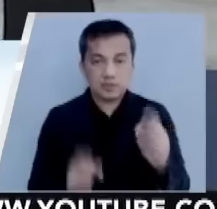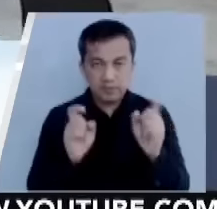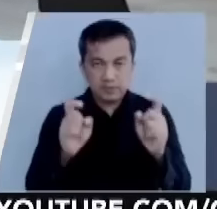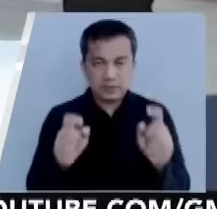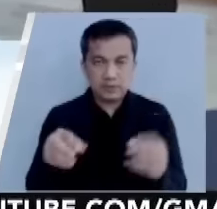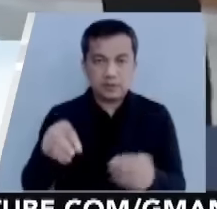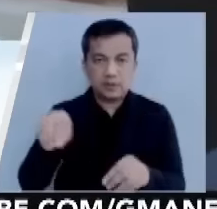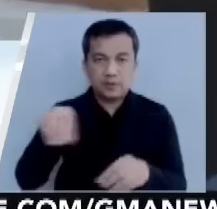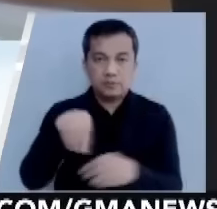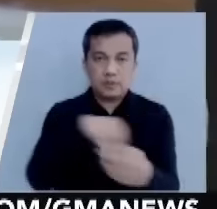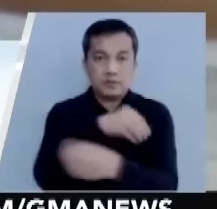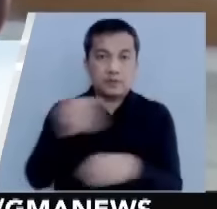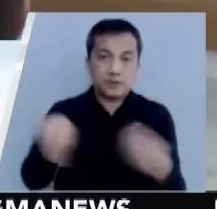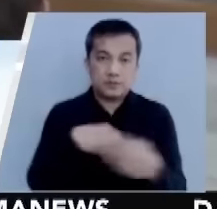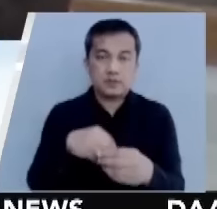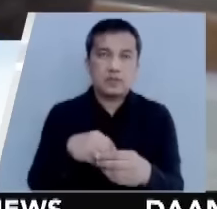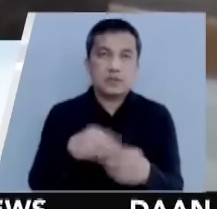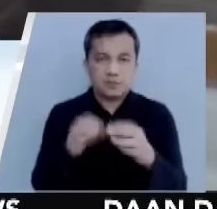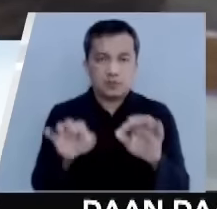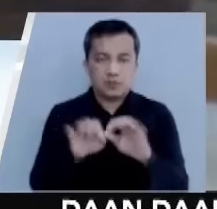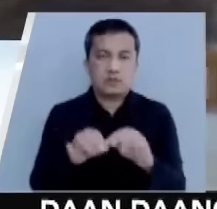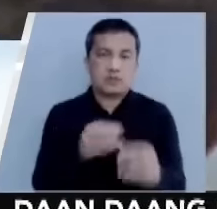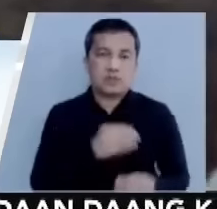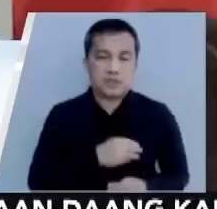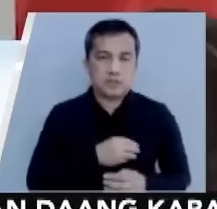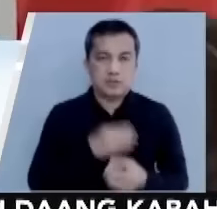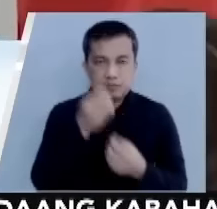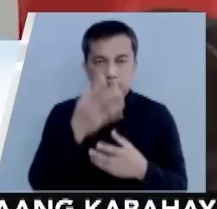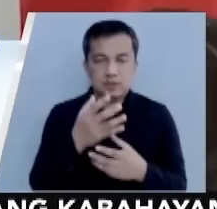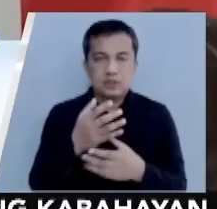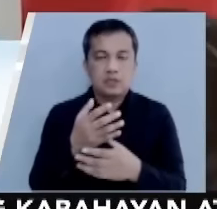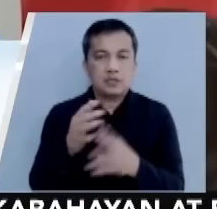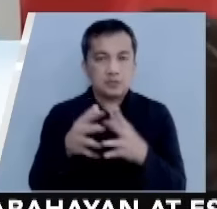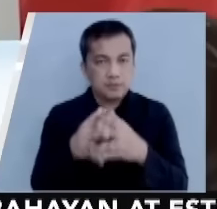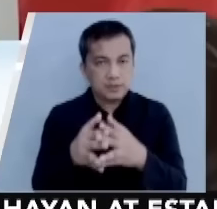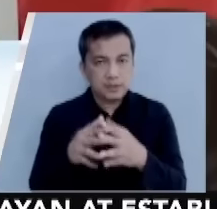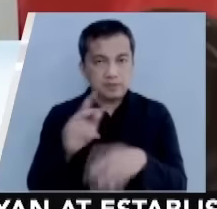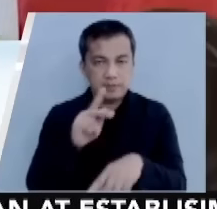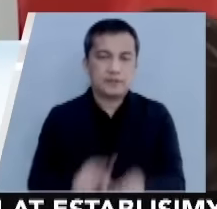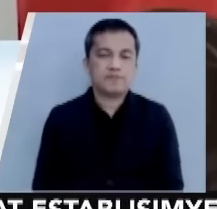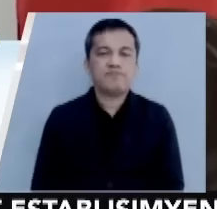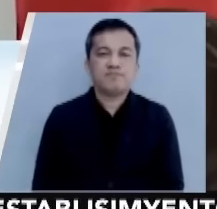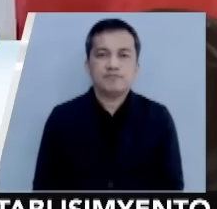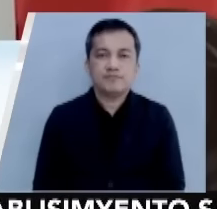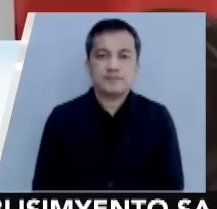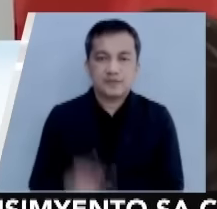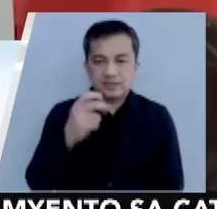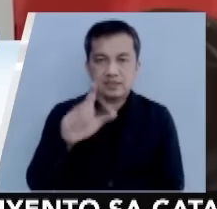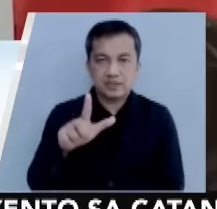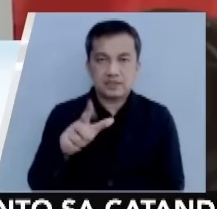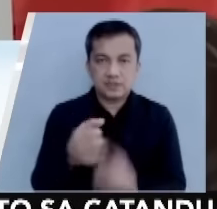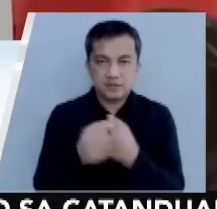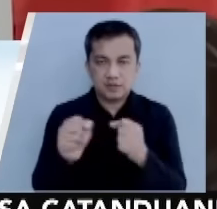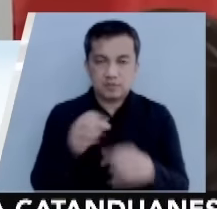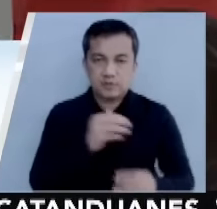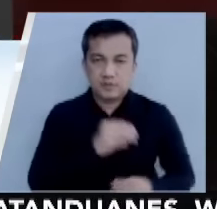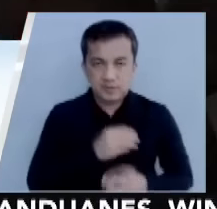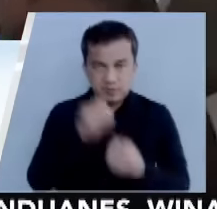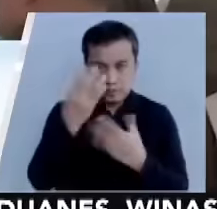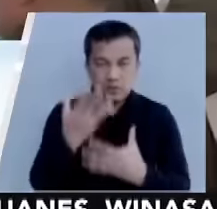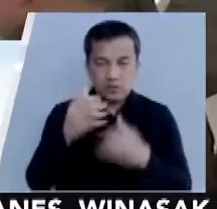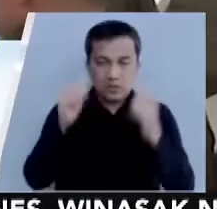classified military information sa pagitan ng Pilipinas at Amerika. Sa ilalim ng General Security of Military Information Agreement o